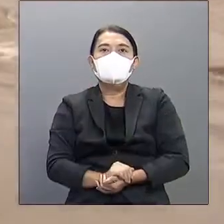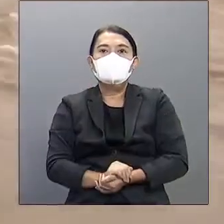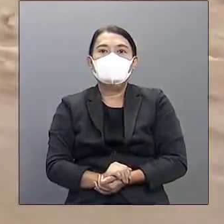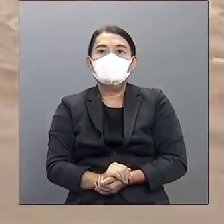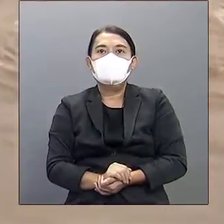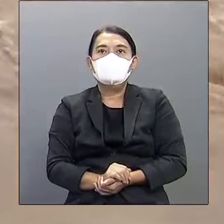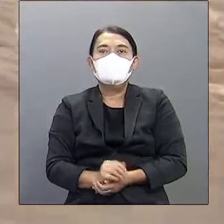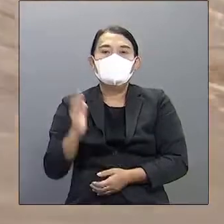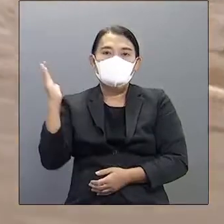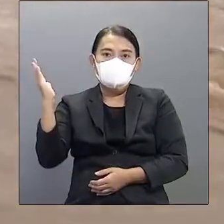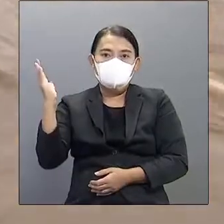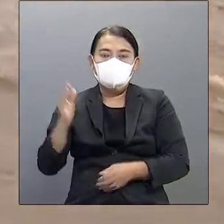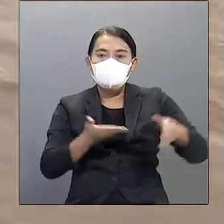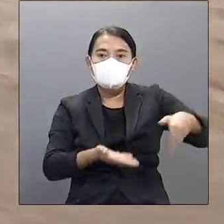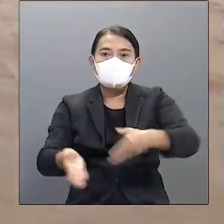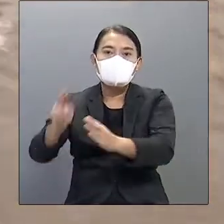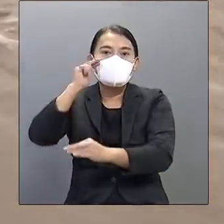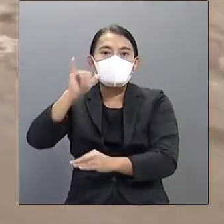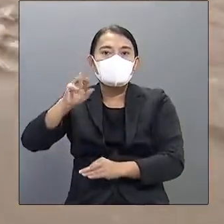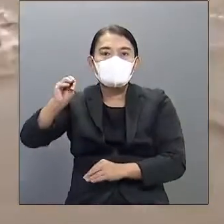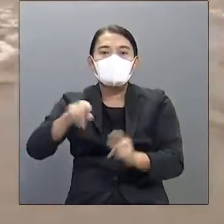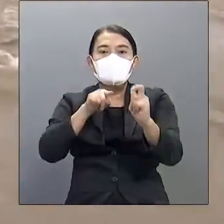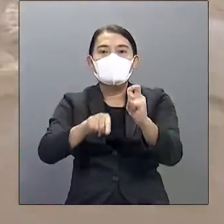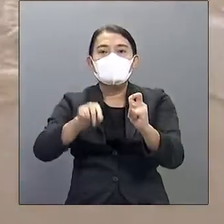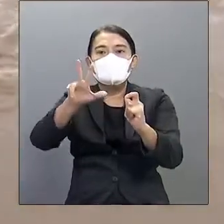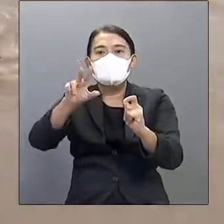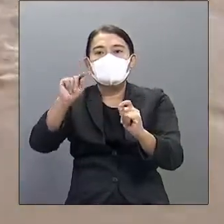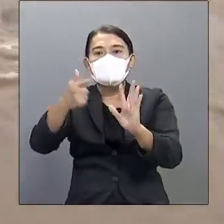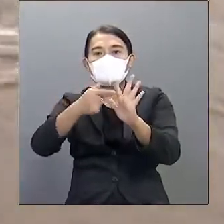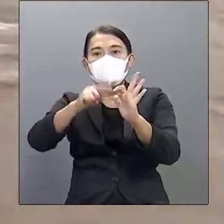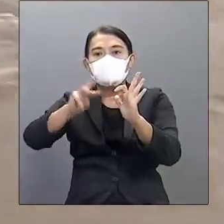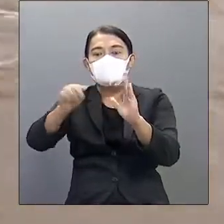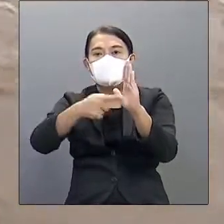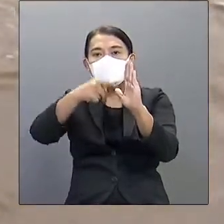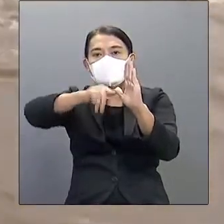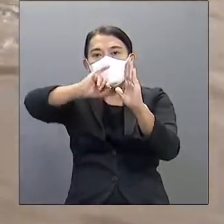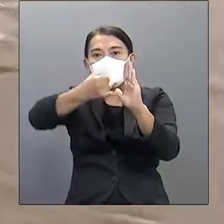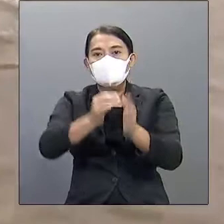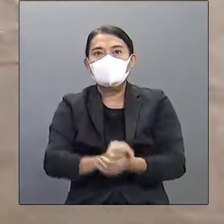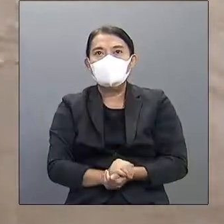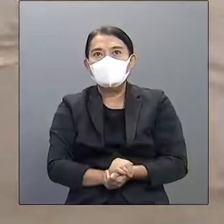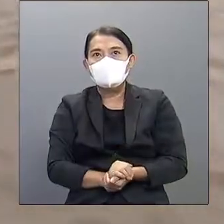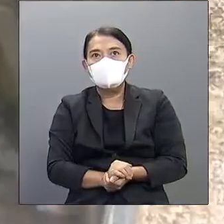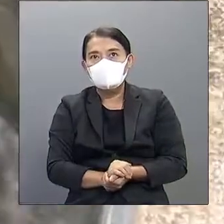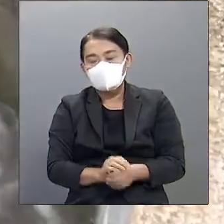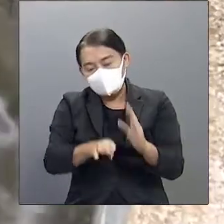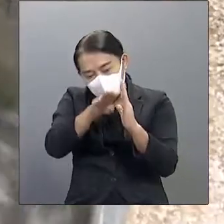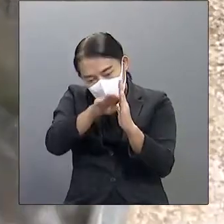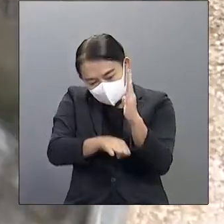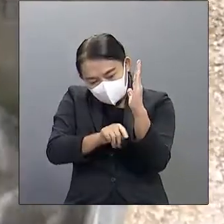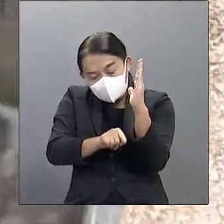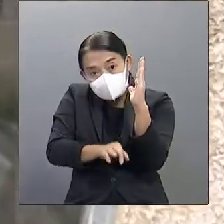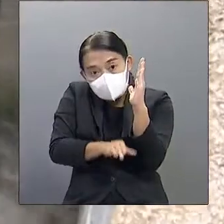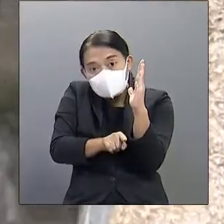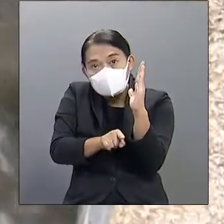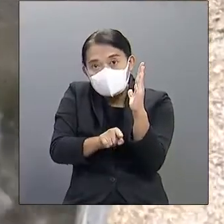ตอนล่างกันบ้างนะคะแม่น้ำยมในอำเภอสามง่ามจังหวัดพิจิตรแต่ถึงแม้จะยังต่ำกว่าตลิ่งอยู่มากแต่แนวโน้มก็เพิ่มสูงขึ้น